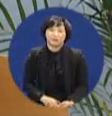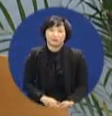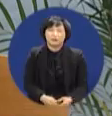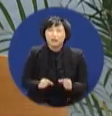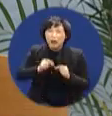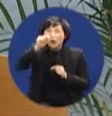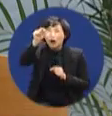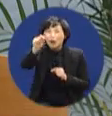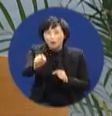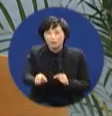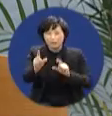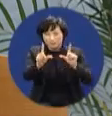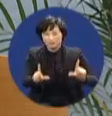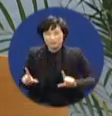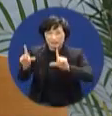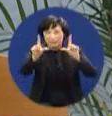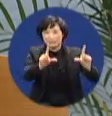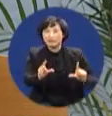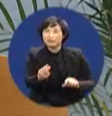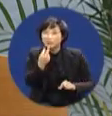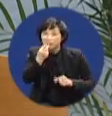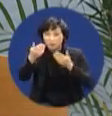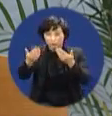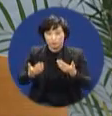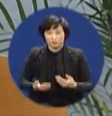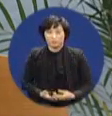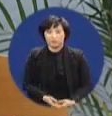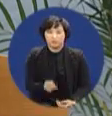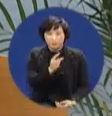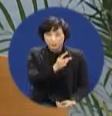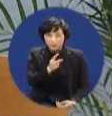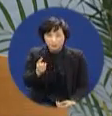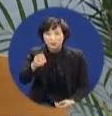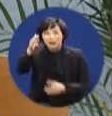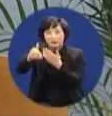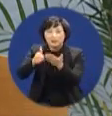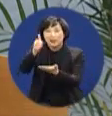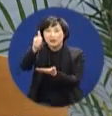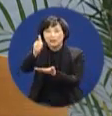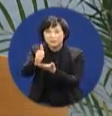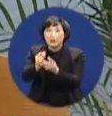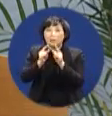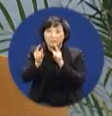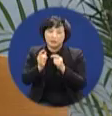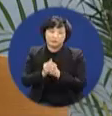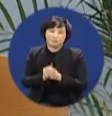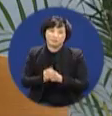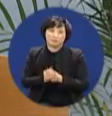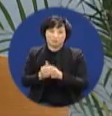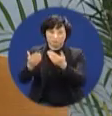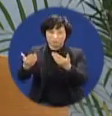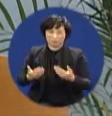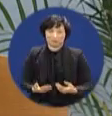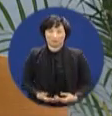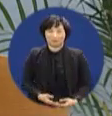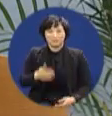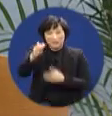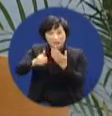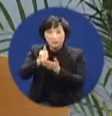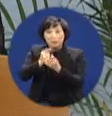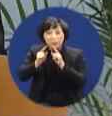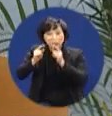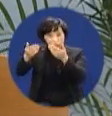영원히 살아야 할 생명을 주셨으니 곧 하나님의 말씀, 하나님의